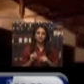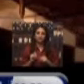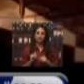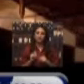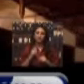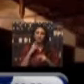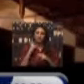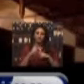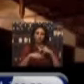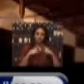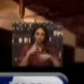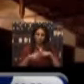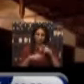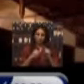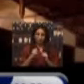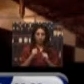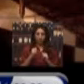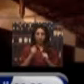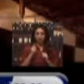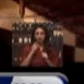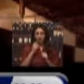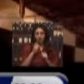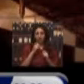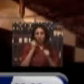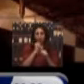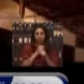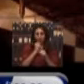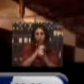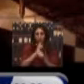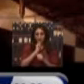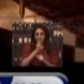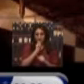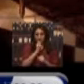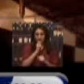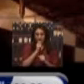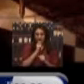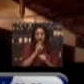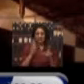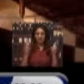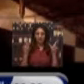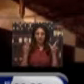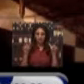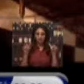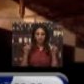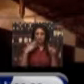فجاء مره طلبوا مني اني اعمل برنامج للتلفزيون،